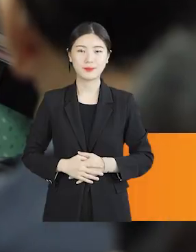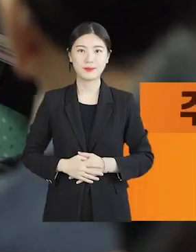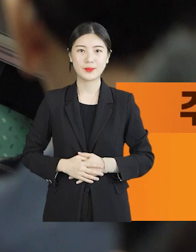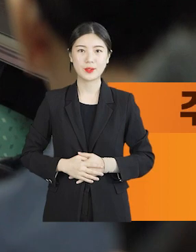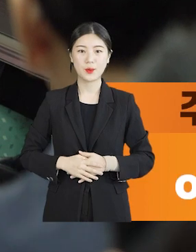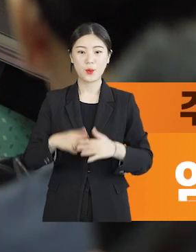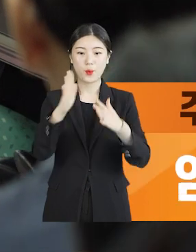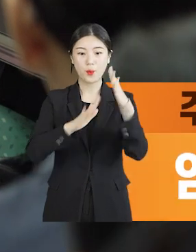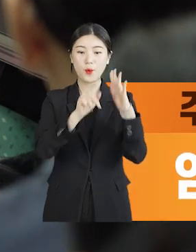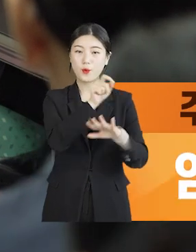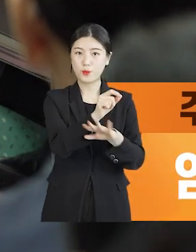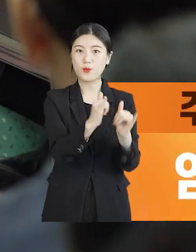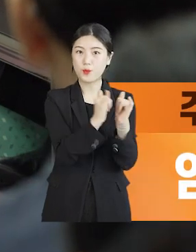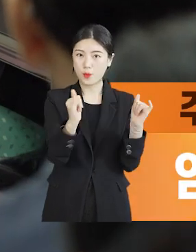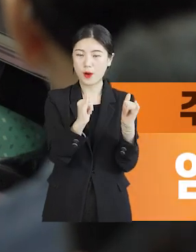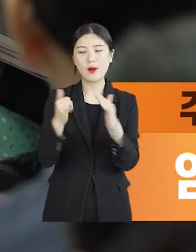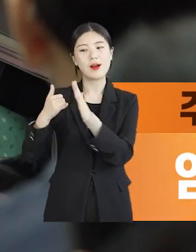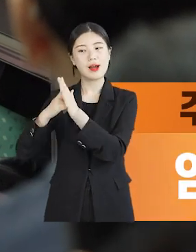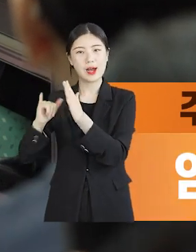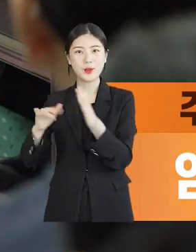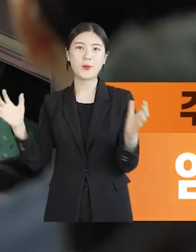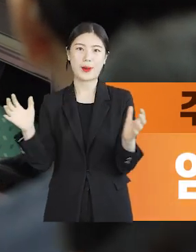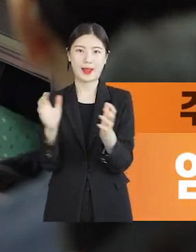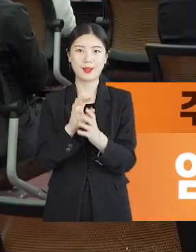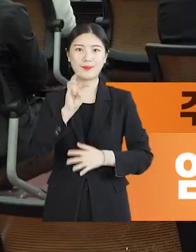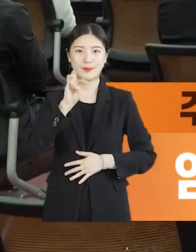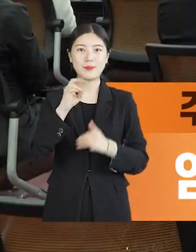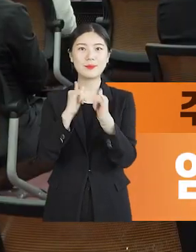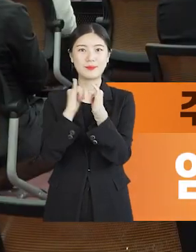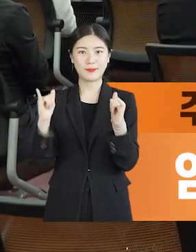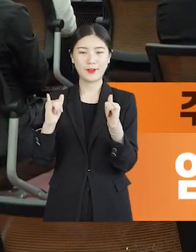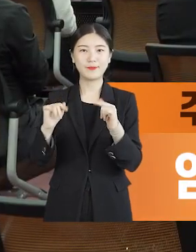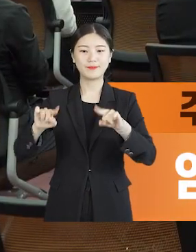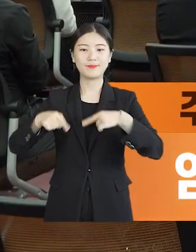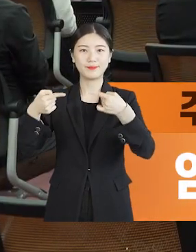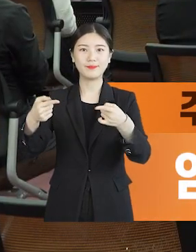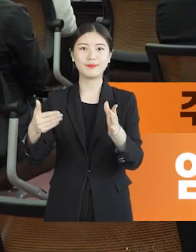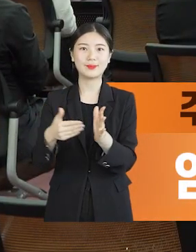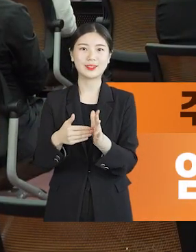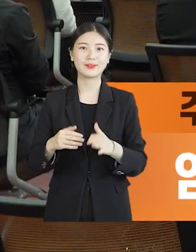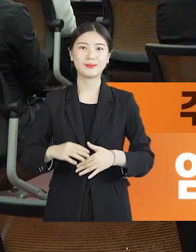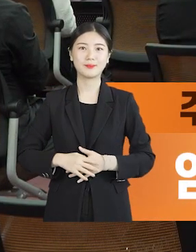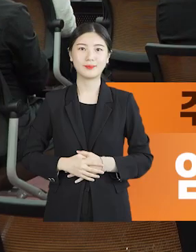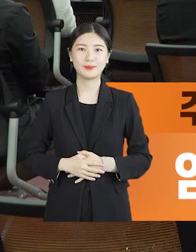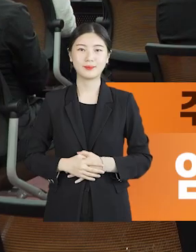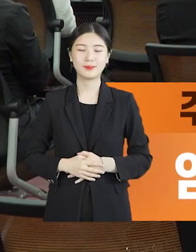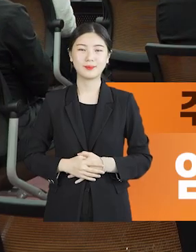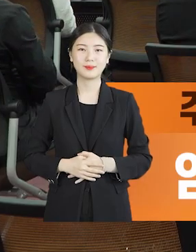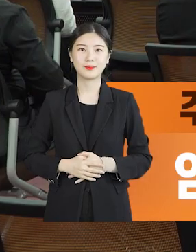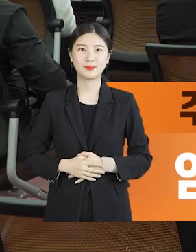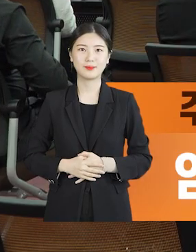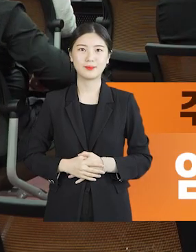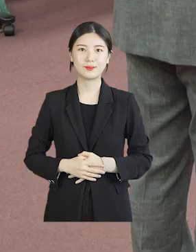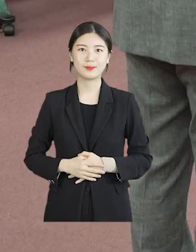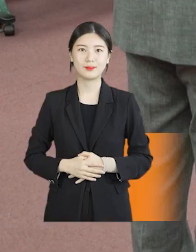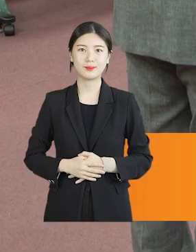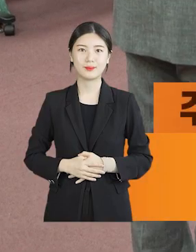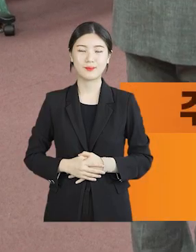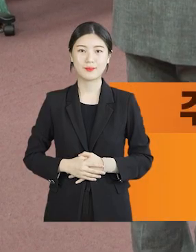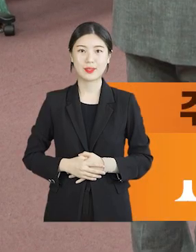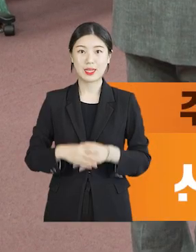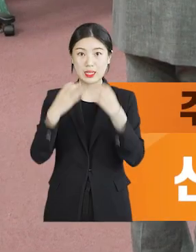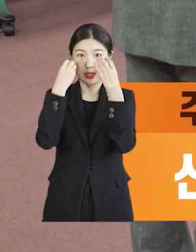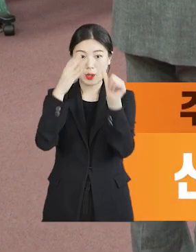이번 임용식은 임용 대상자의 가족까지 총 30여 명이 참석한 가운데 진행됐습니다.